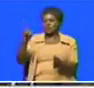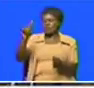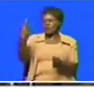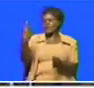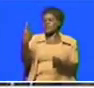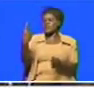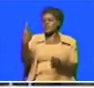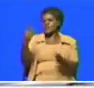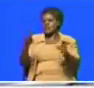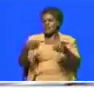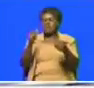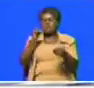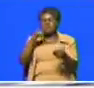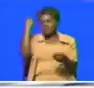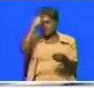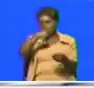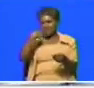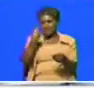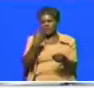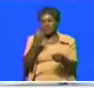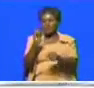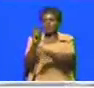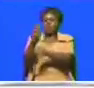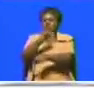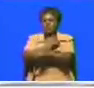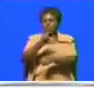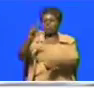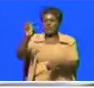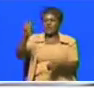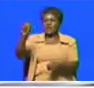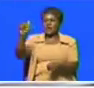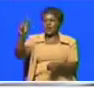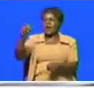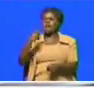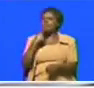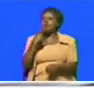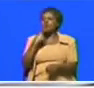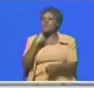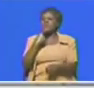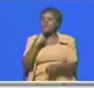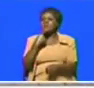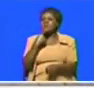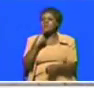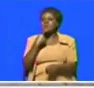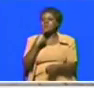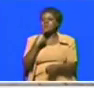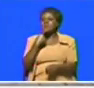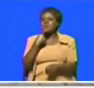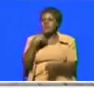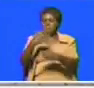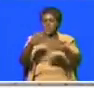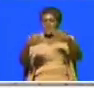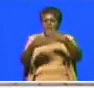kwanza itaipa sura mpya shule ya wavulana ya Linana na ile ya wasichana ya Moi huko Isinya kwa kujeka